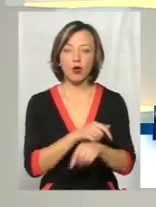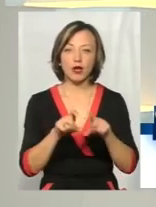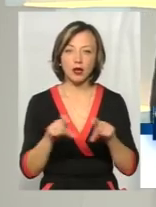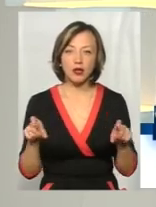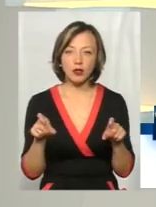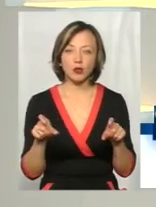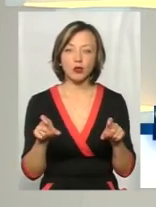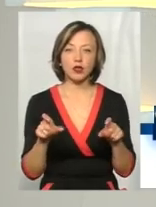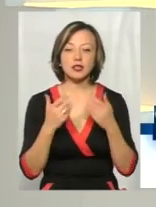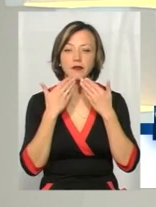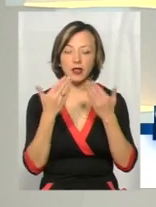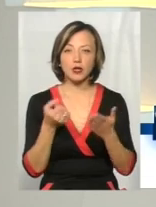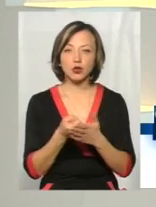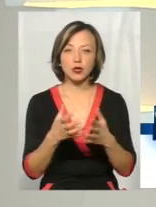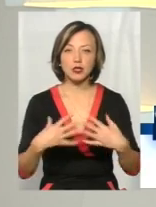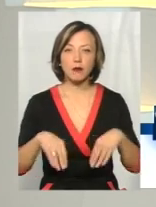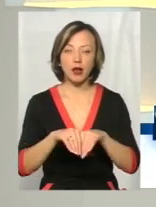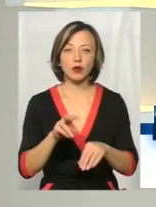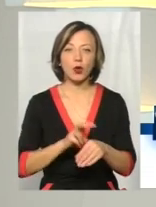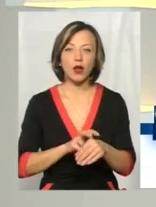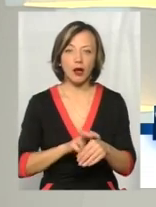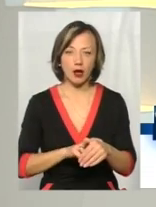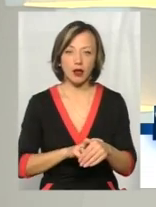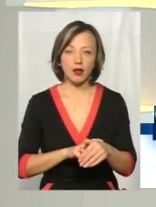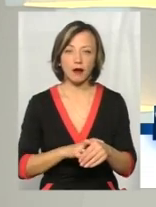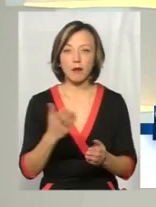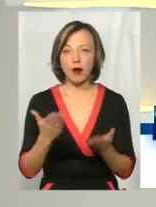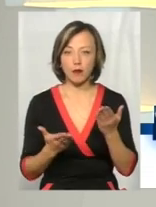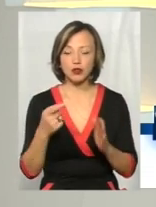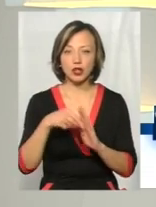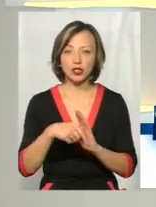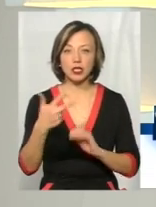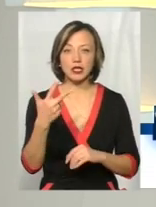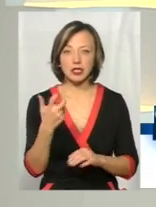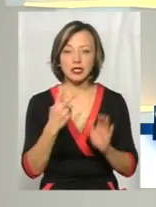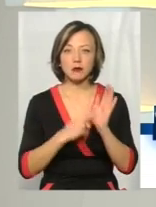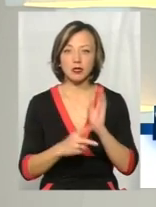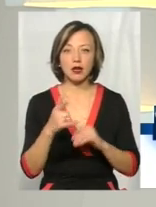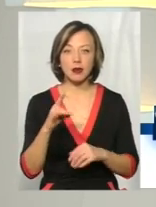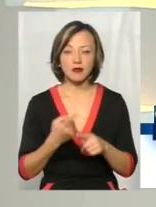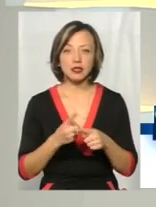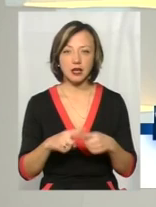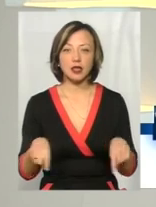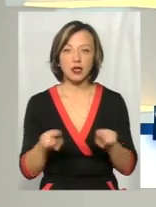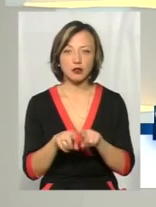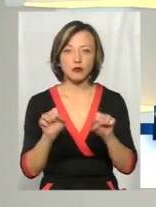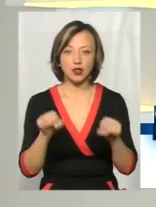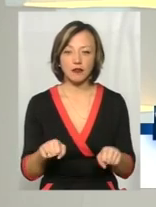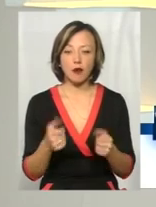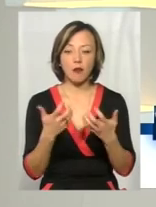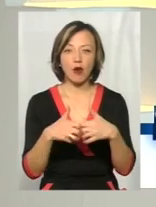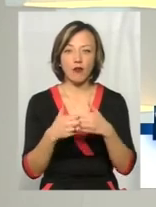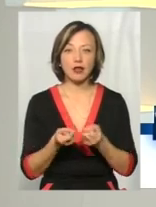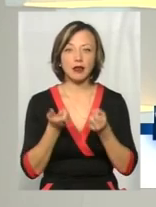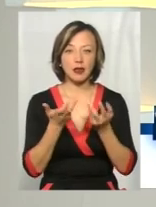ну, звертається до сімейного лікаря, ну, мабуть, значить 370 гривень, це ж теж можливо там порахувати